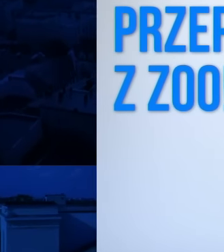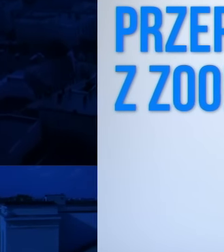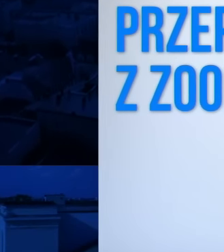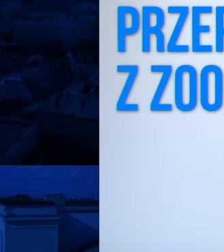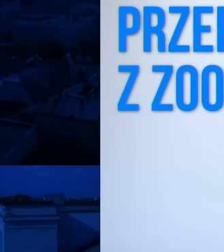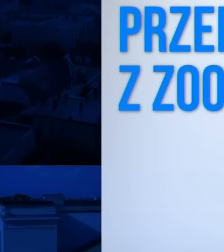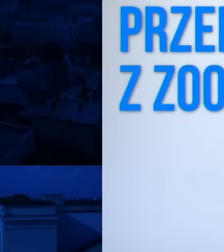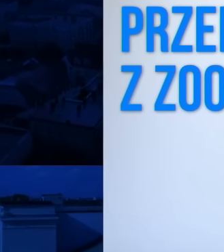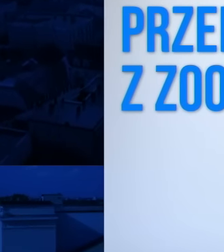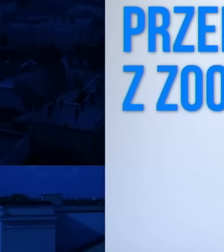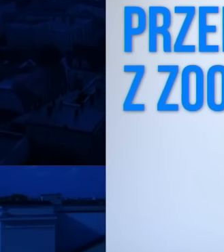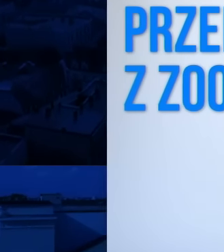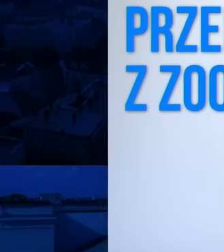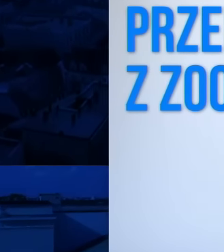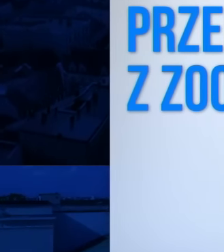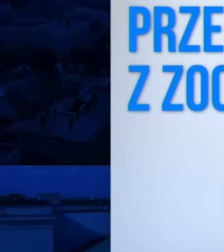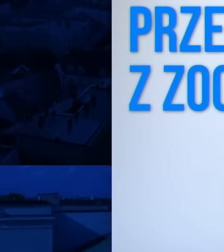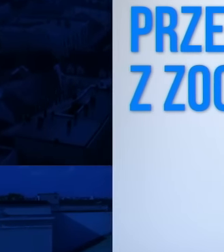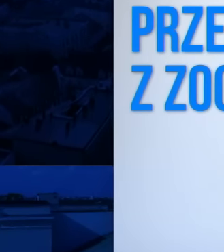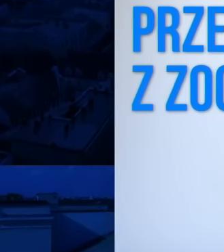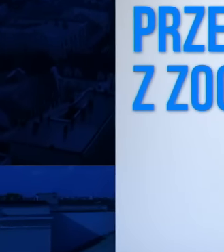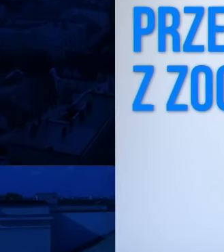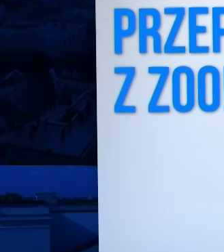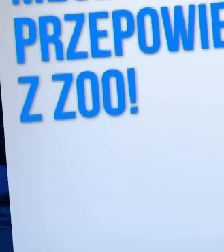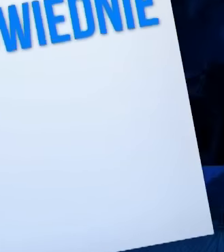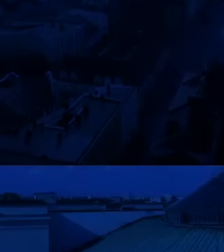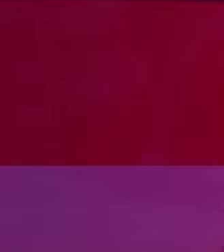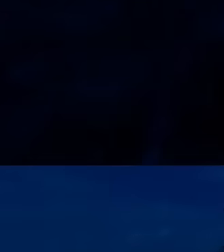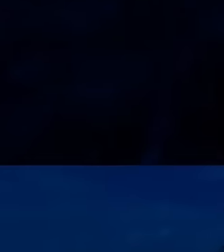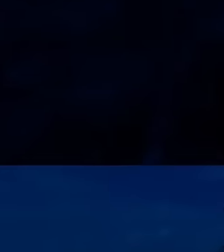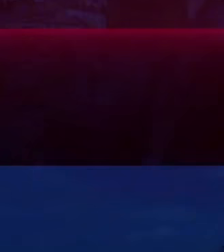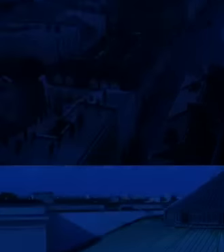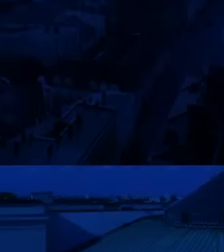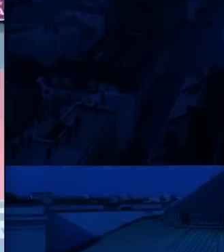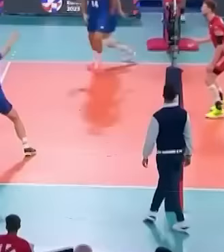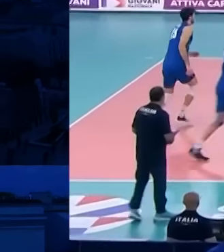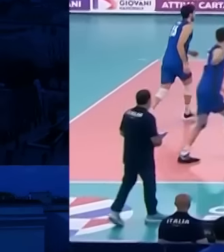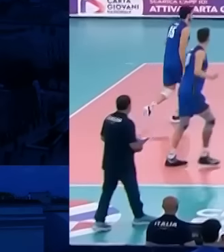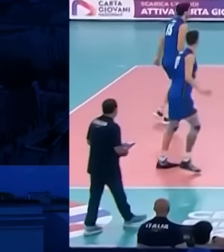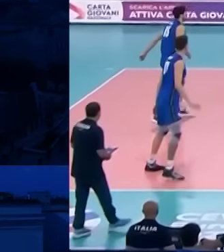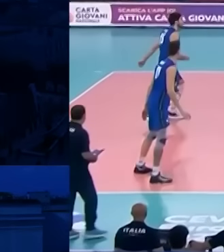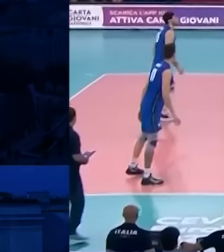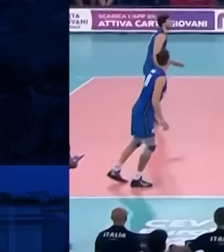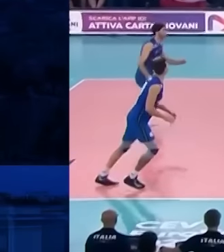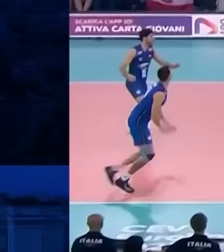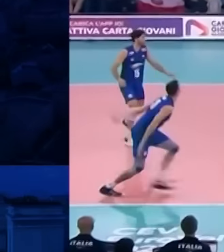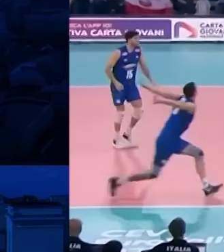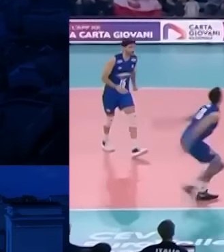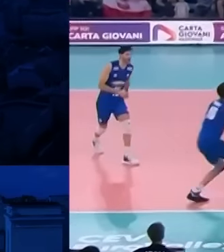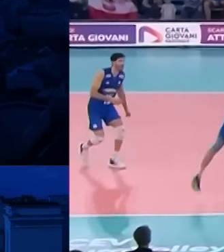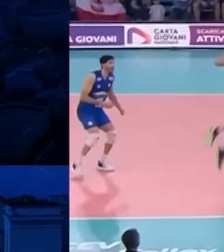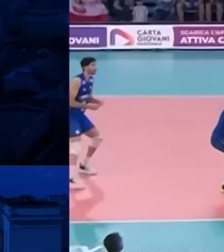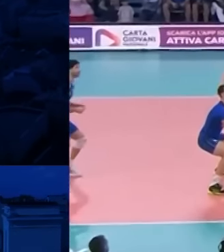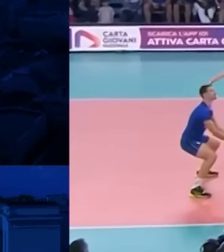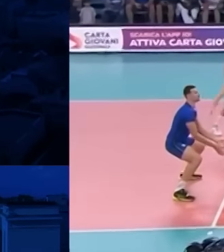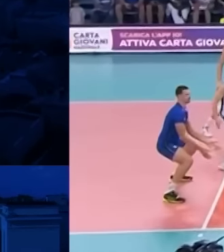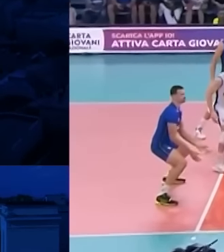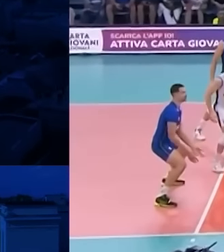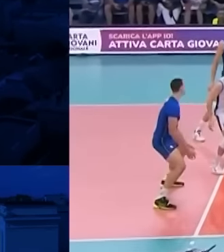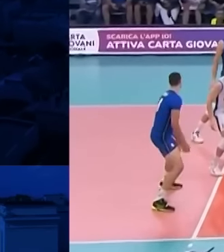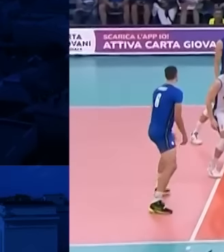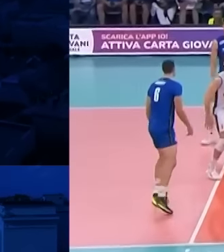Państwu, jakie wyniki w meczach euro typują m.in. orangutany. Już dziś reprezentacja Polski w siatkówce mężczyzn